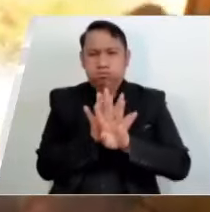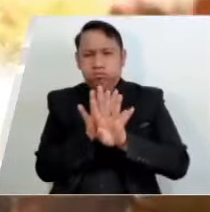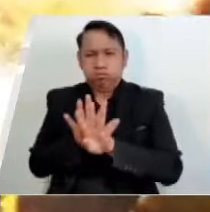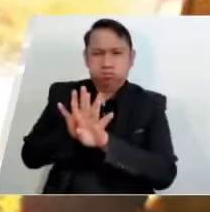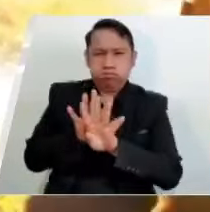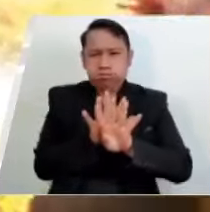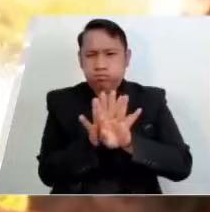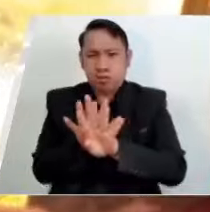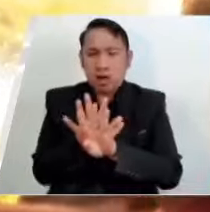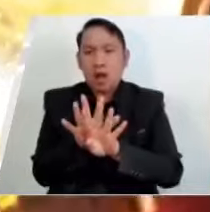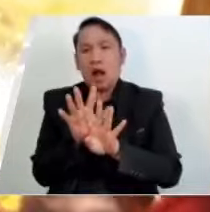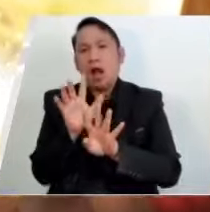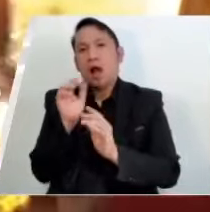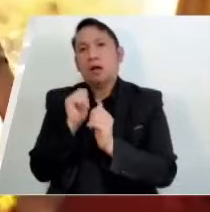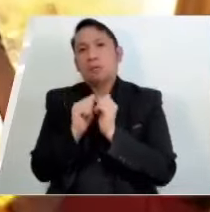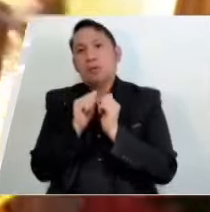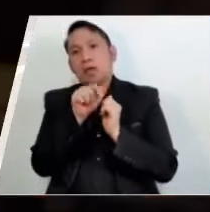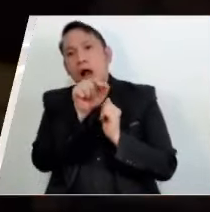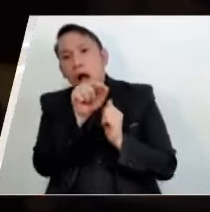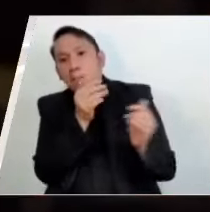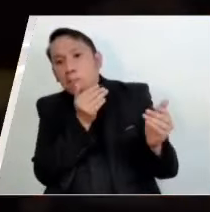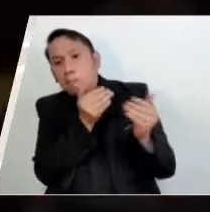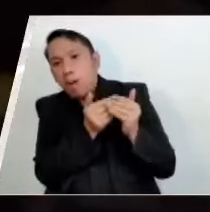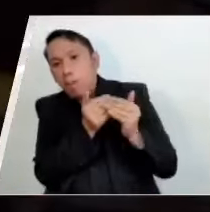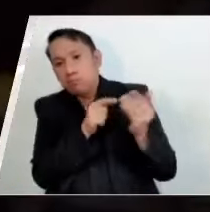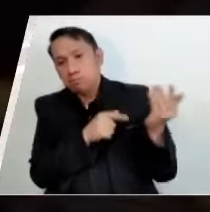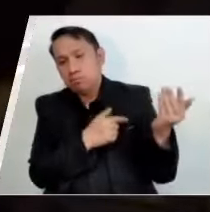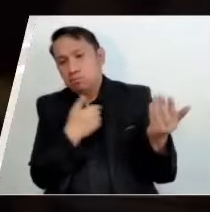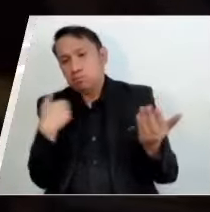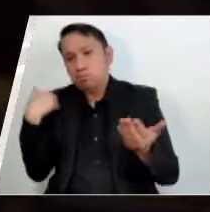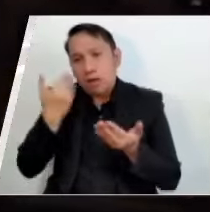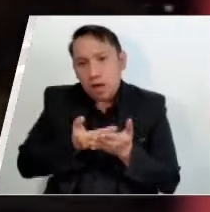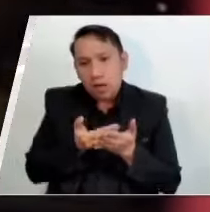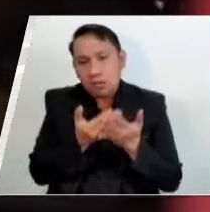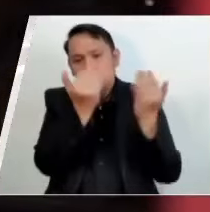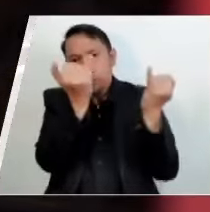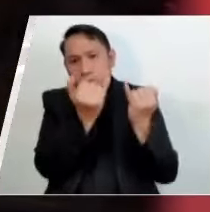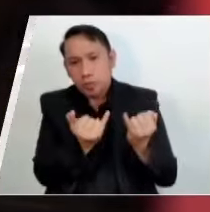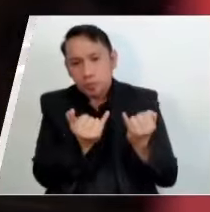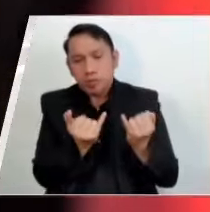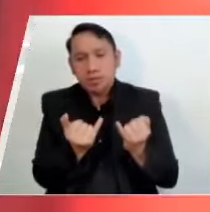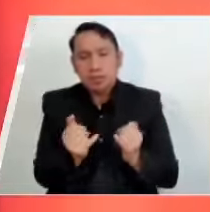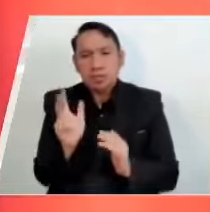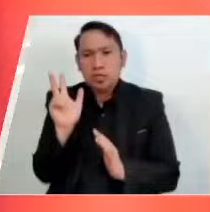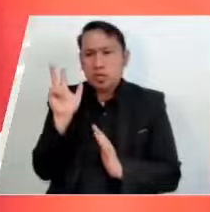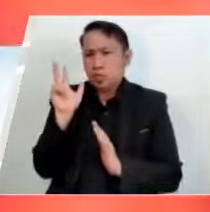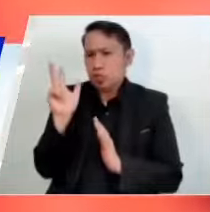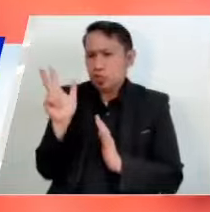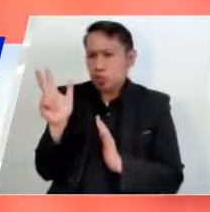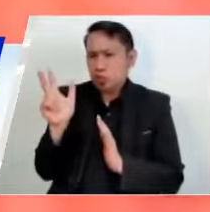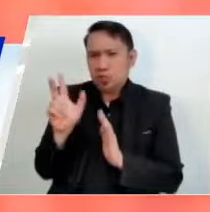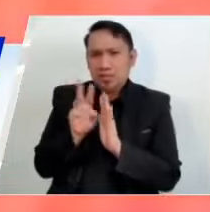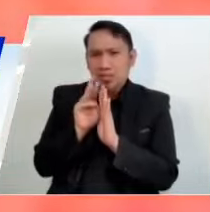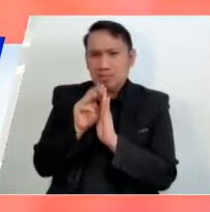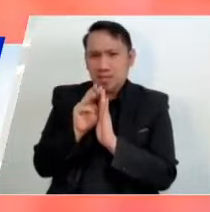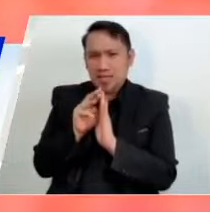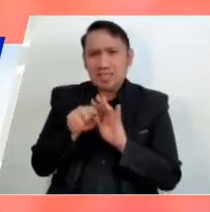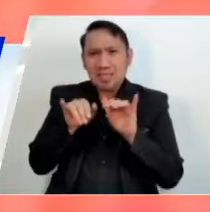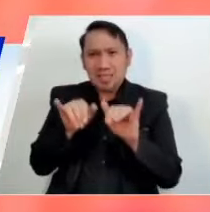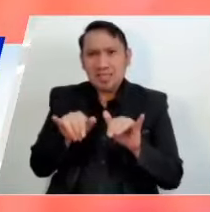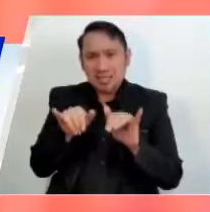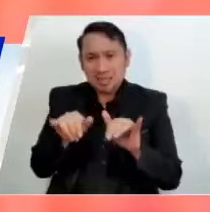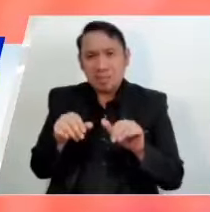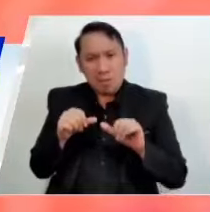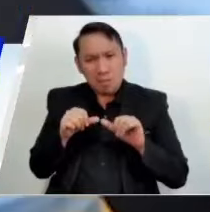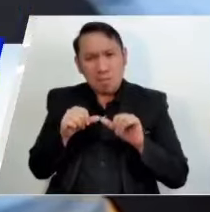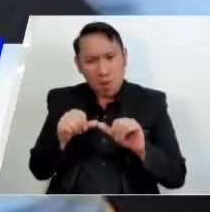ng inaabangang pagdating ng andas. Halos kalahating oras na natili sa Villalobos ang andas bago umusad patungong